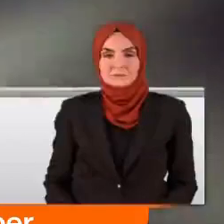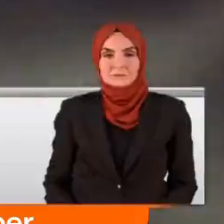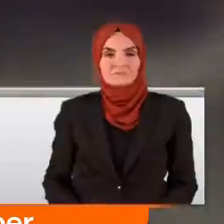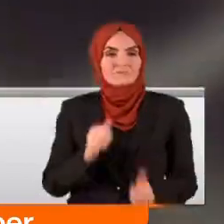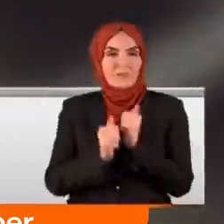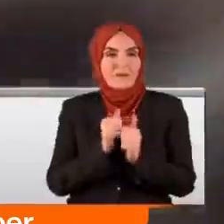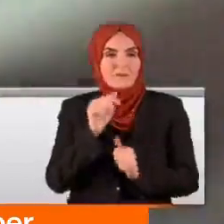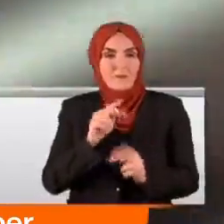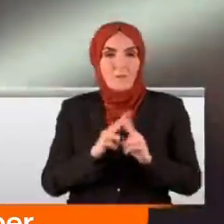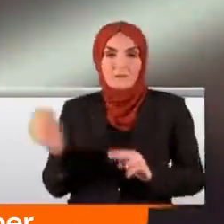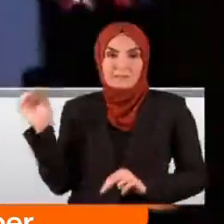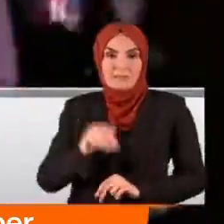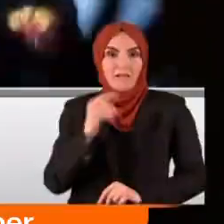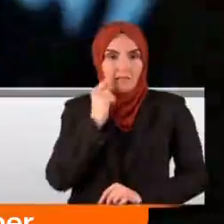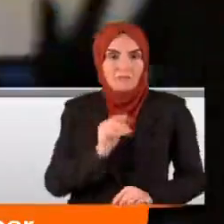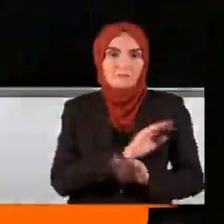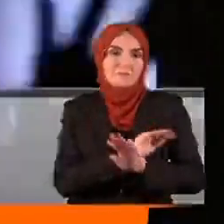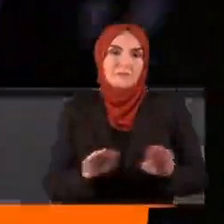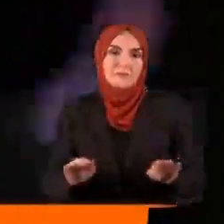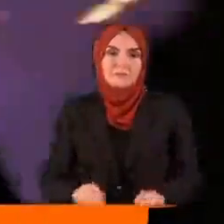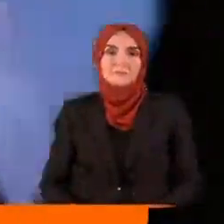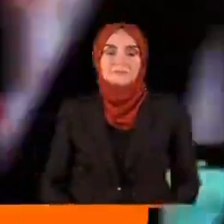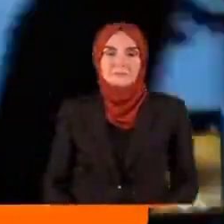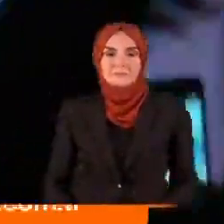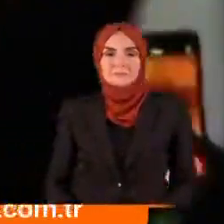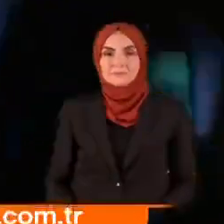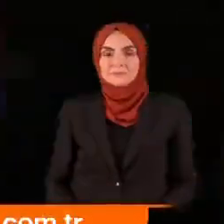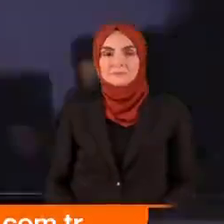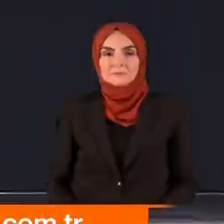Kavga polisin gelmesiyle son buldu.